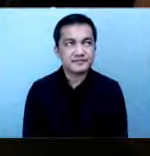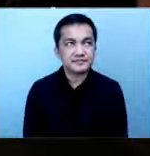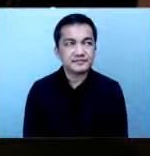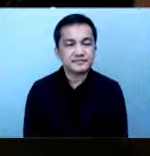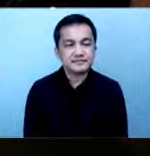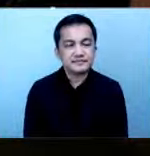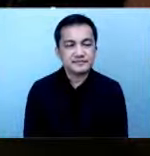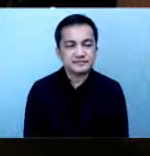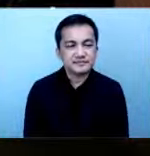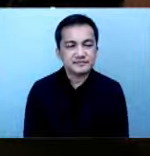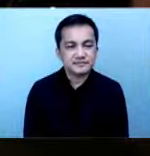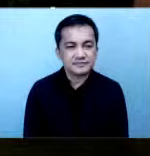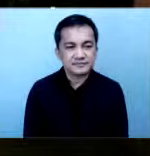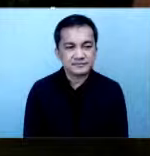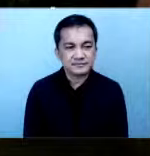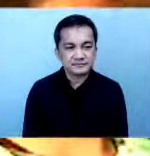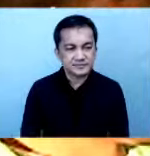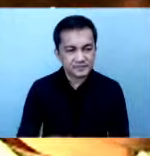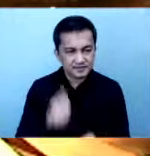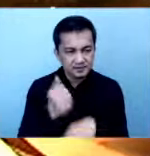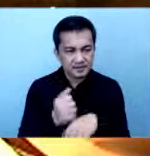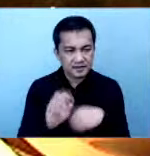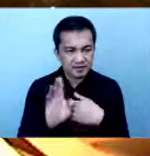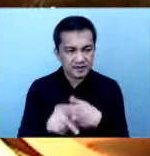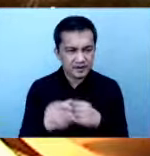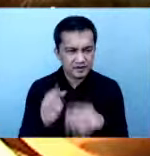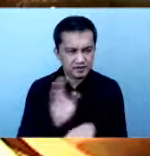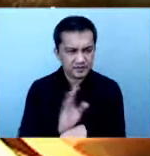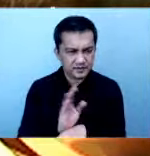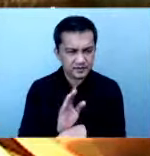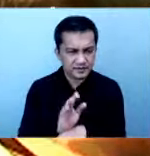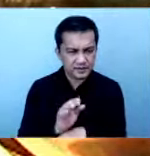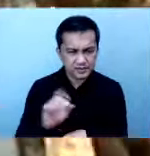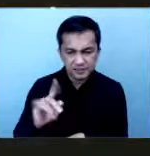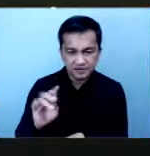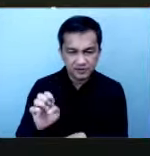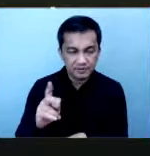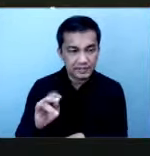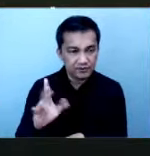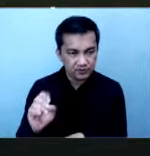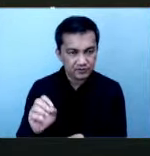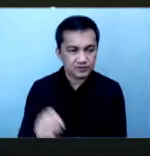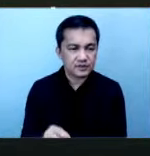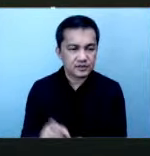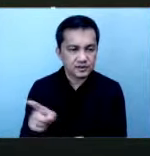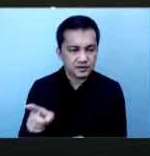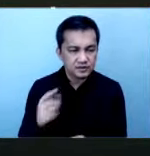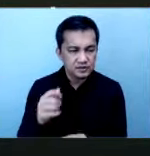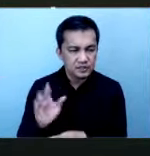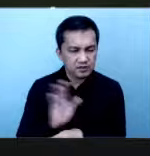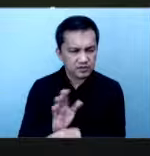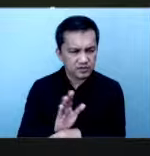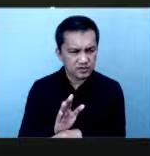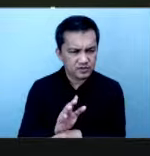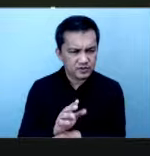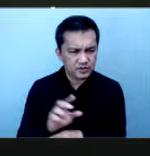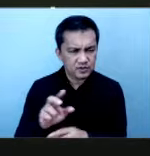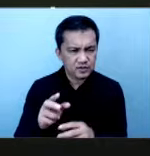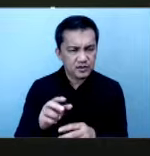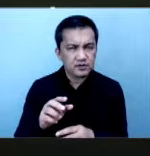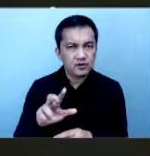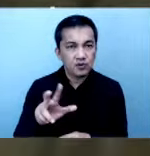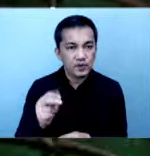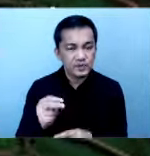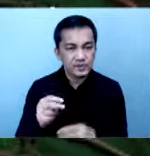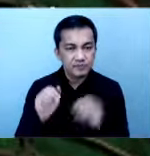All set na sa kanyang comeback movie si Optimum star Claudine Barreto. Para yan sa pelikulang When Magic Hurts.